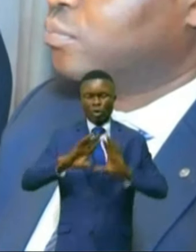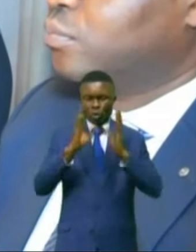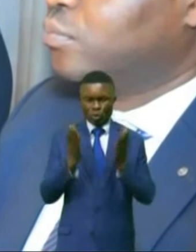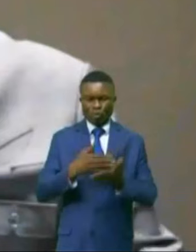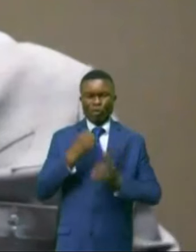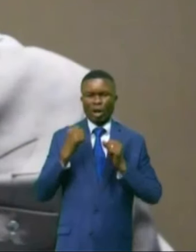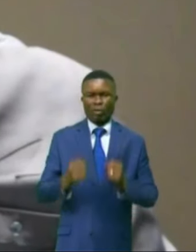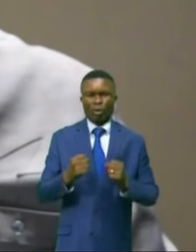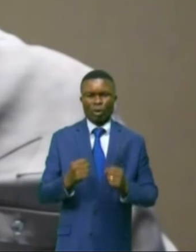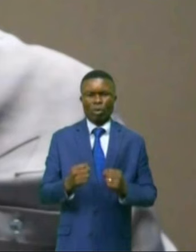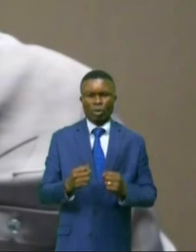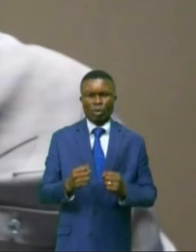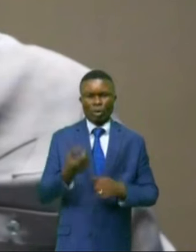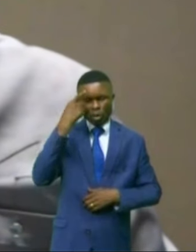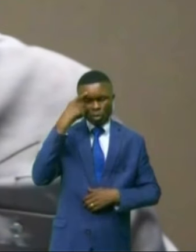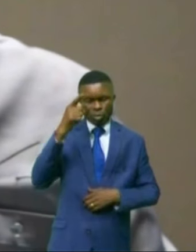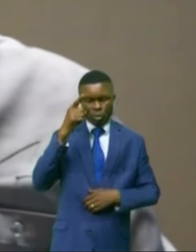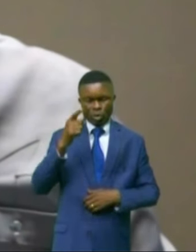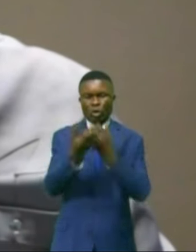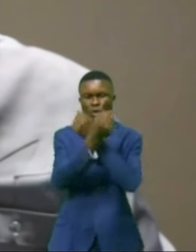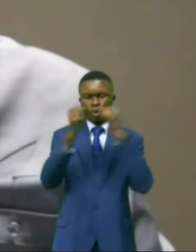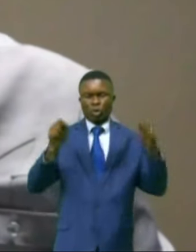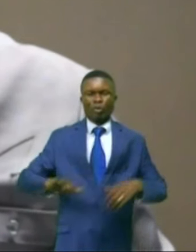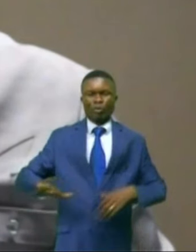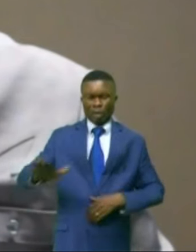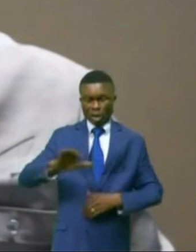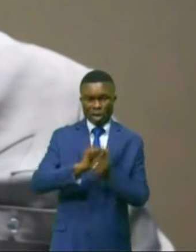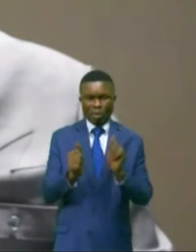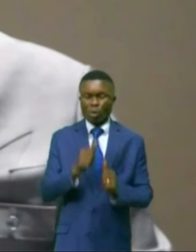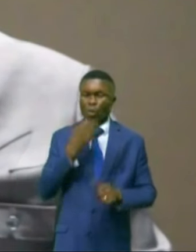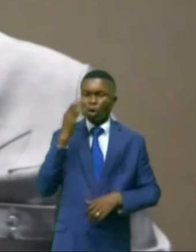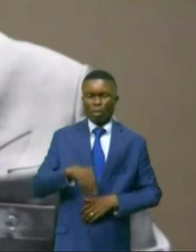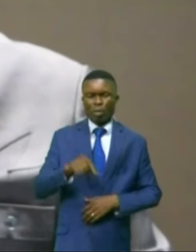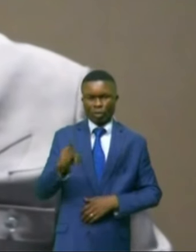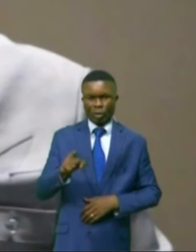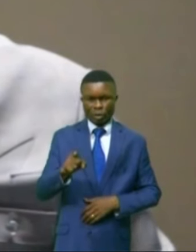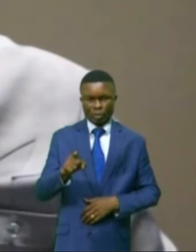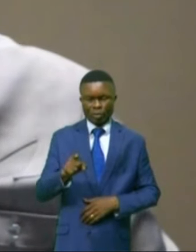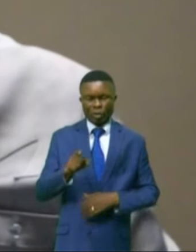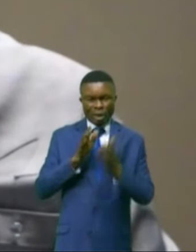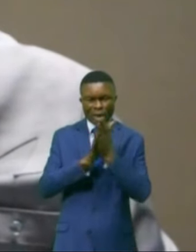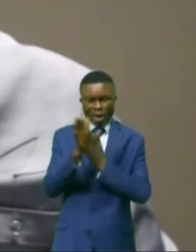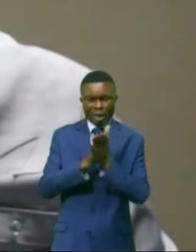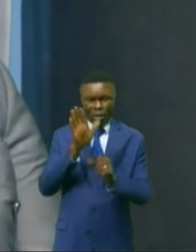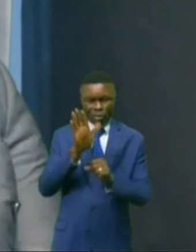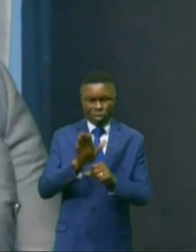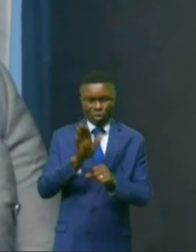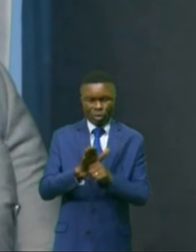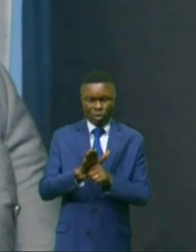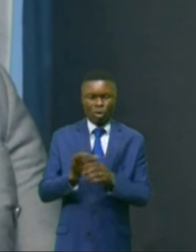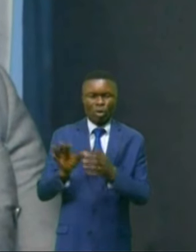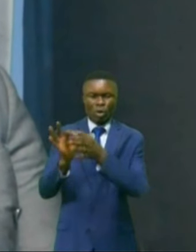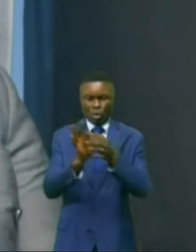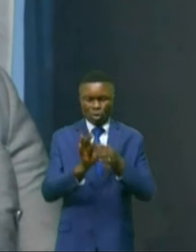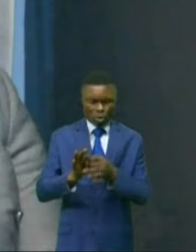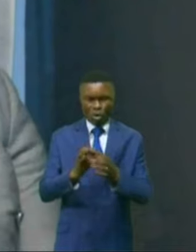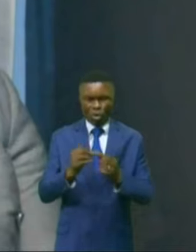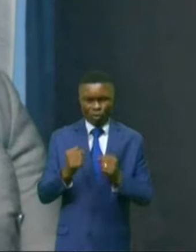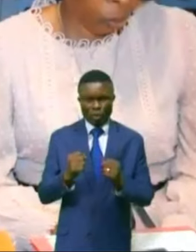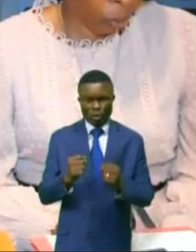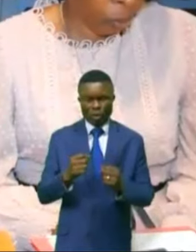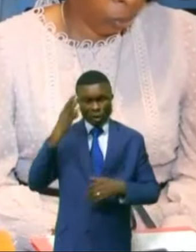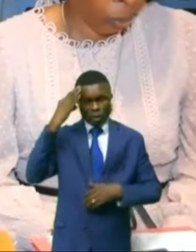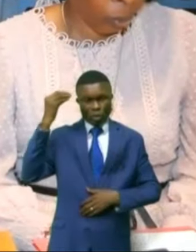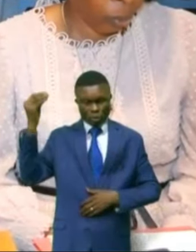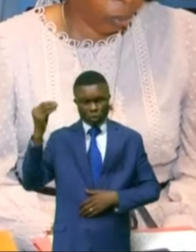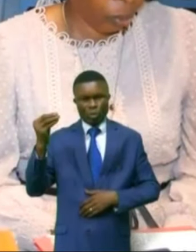mobiliser pour sortir le pays de cette situation en accentuant notre collaboration. Nous espérons